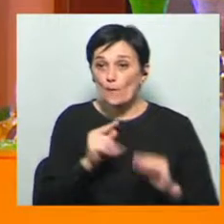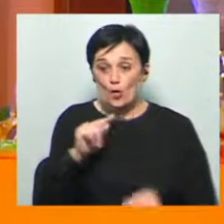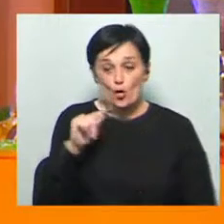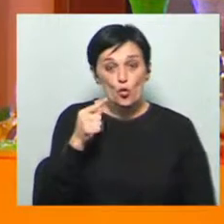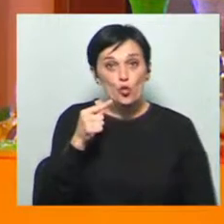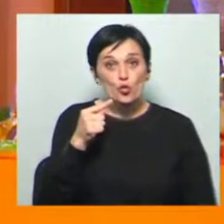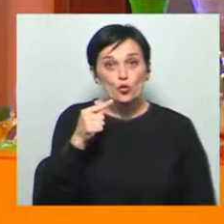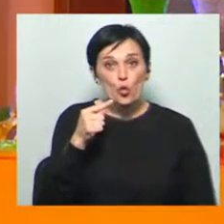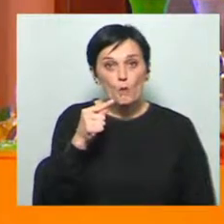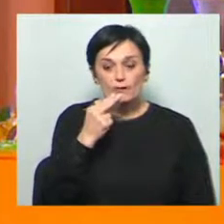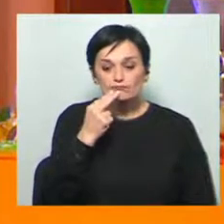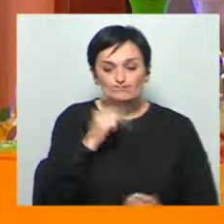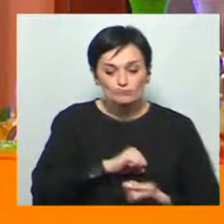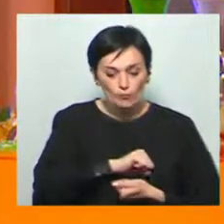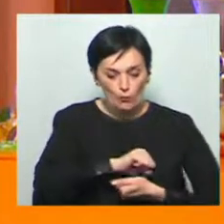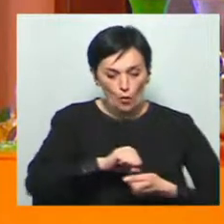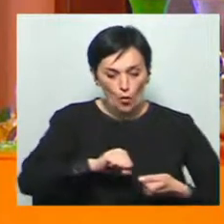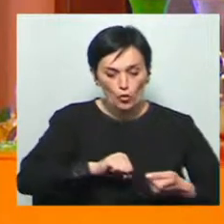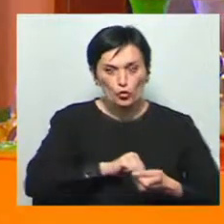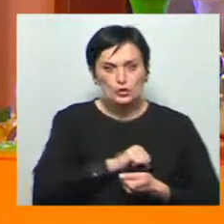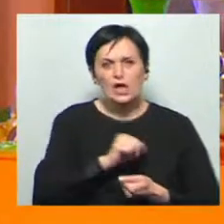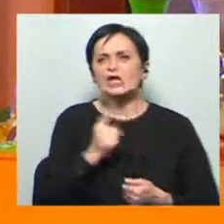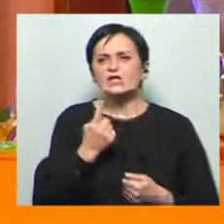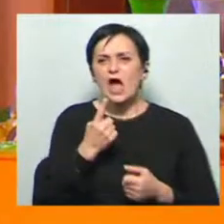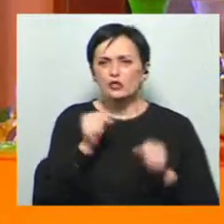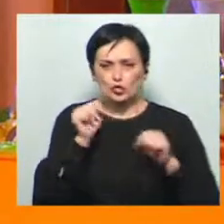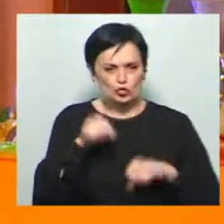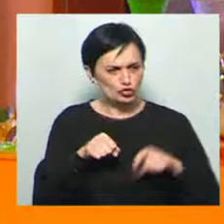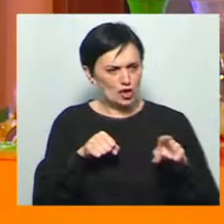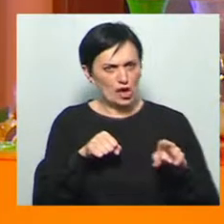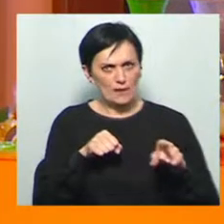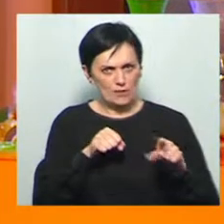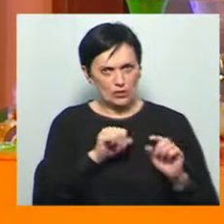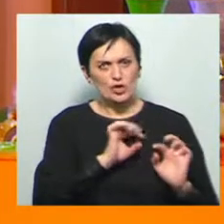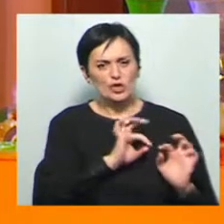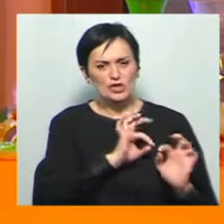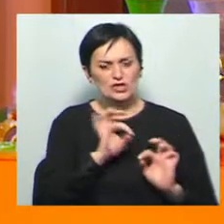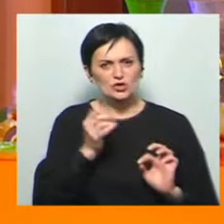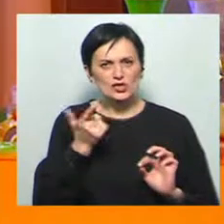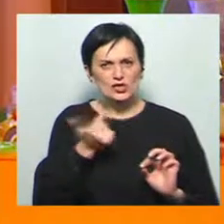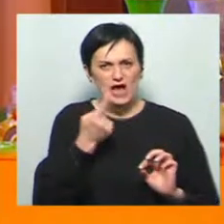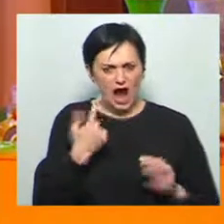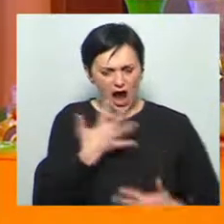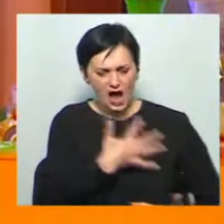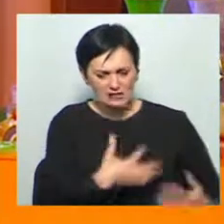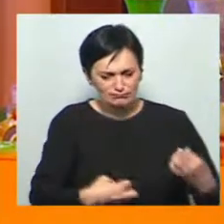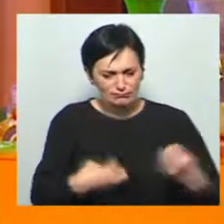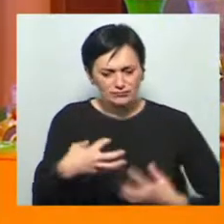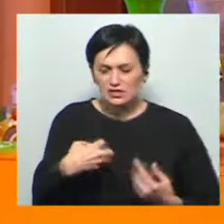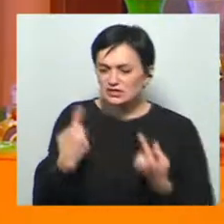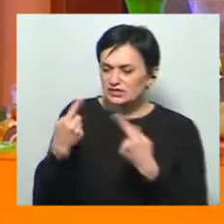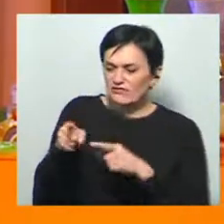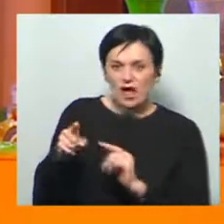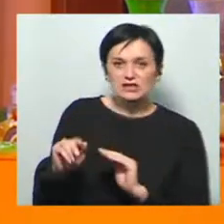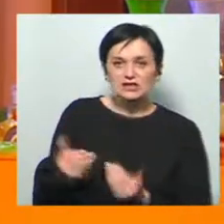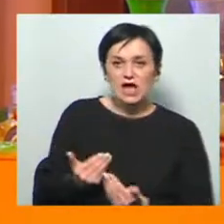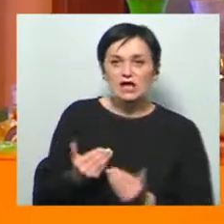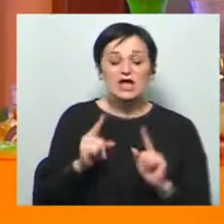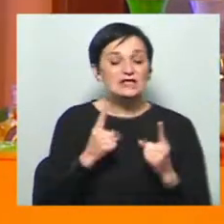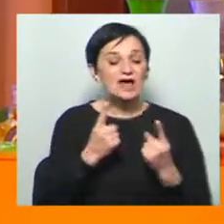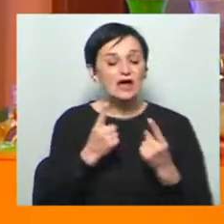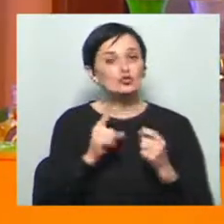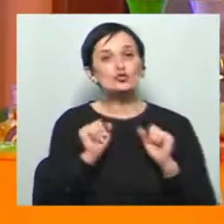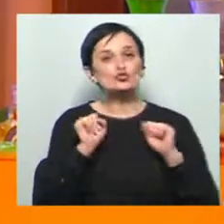ლობიოს მონელებისათვის, რატომ შეიძლება ვიღაცას უფრო ინტენსიური გასწარმოქმნა ქონდეს და სხვა ადამიანს ნაკლებად, რატომ